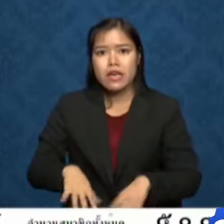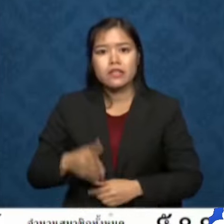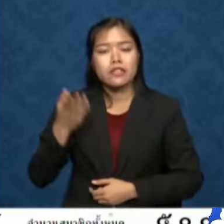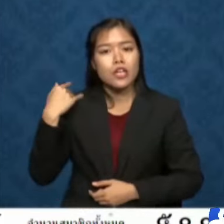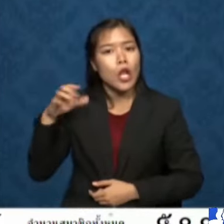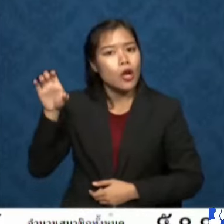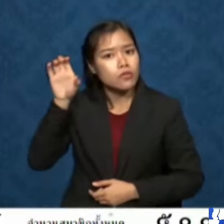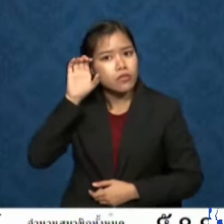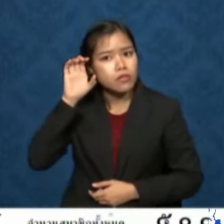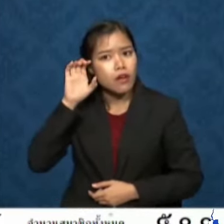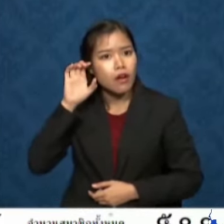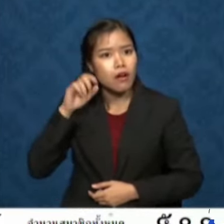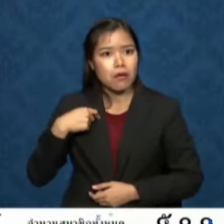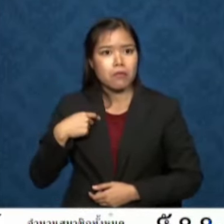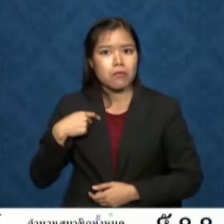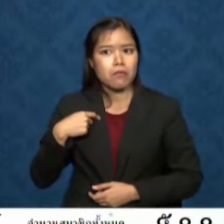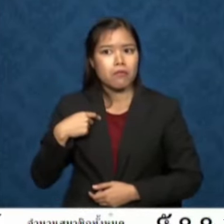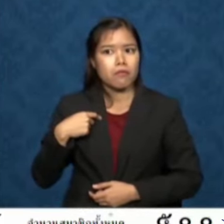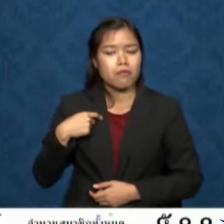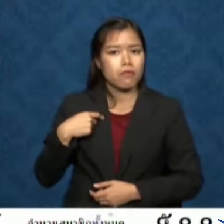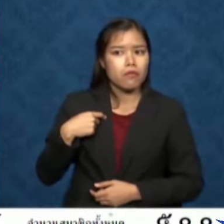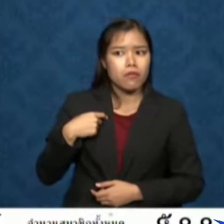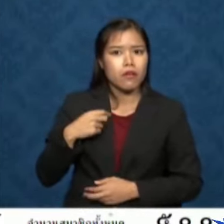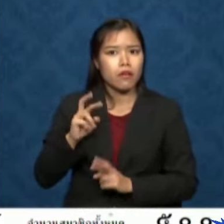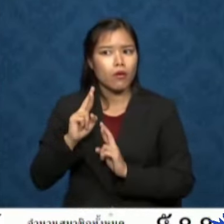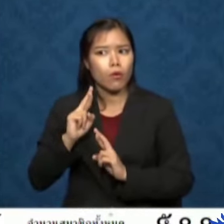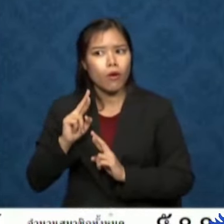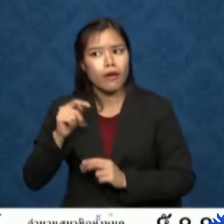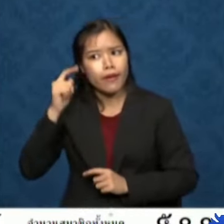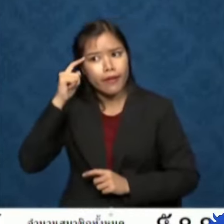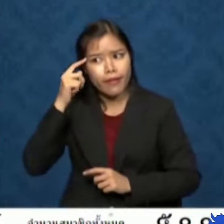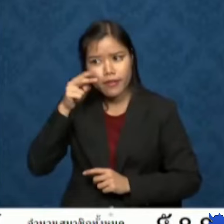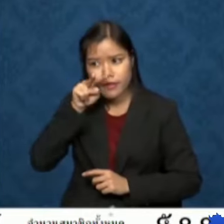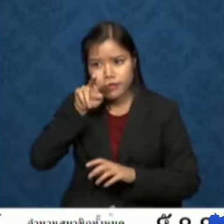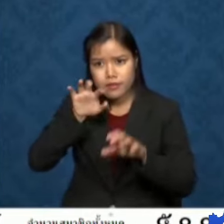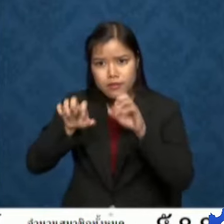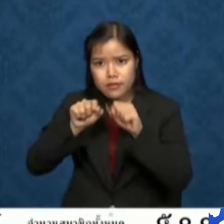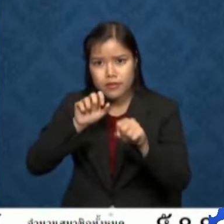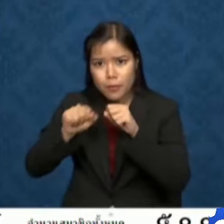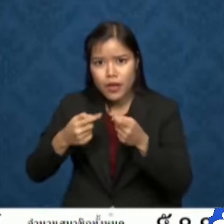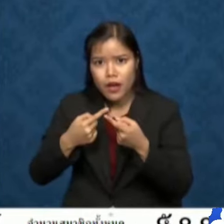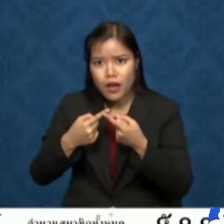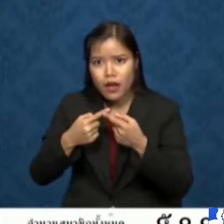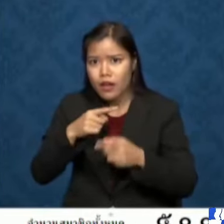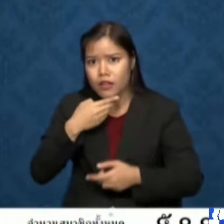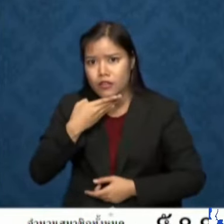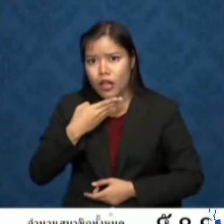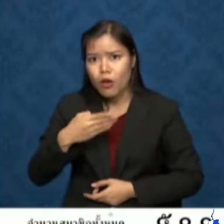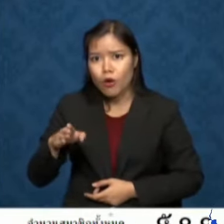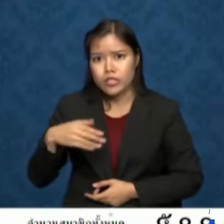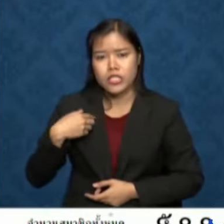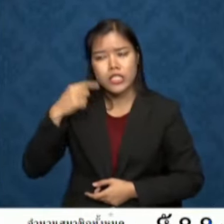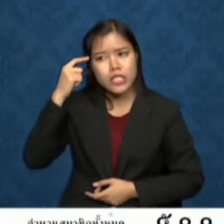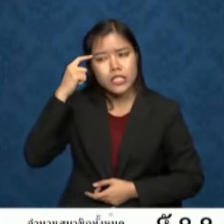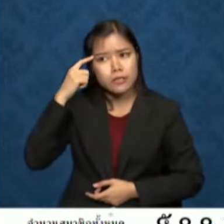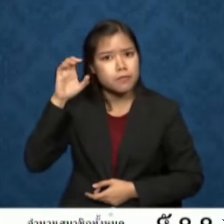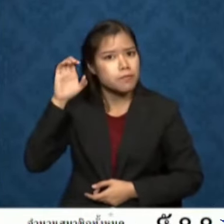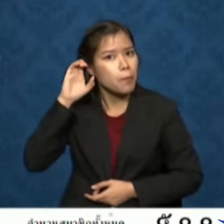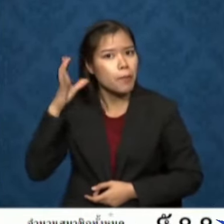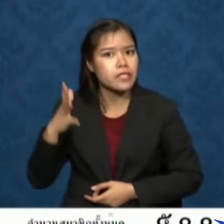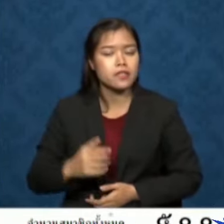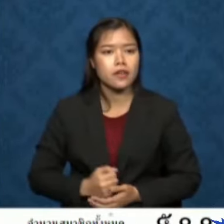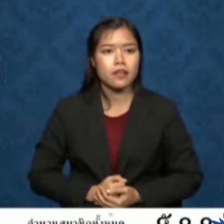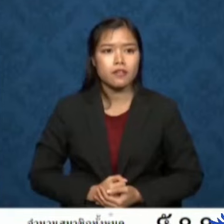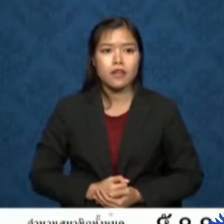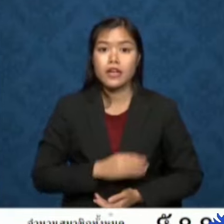เชื่อหมดใจก็จะกลายเป็นระแวงทุกย่างกล้าจากตาที่สว่างแล้วจะไม่ยอมกลับไปมืดบอดอีกการเปิด